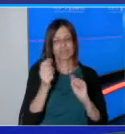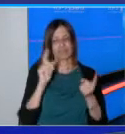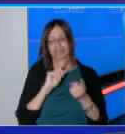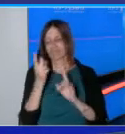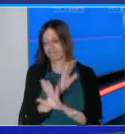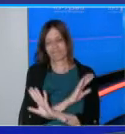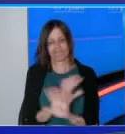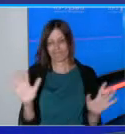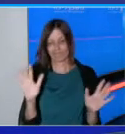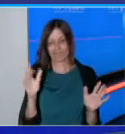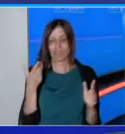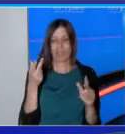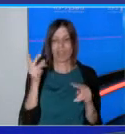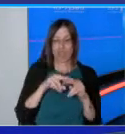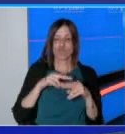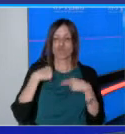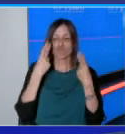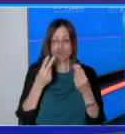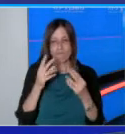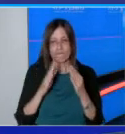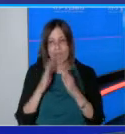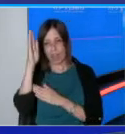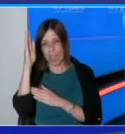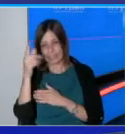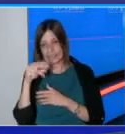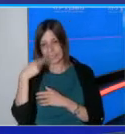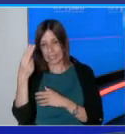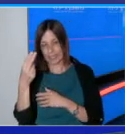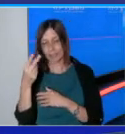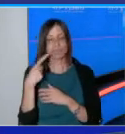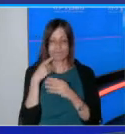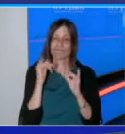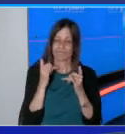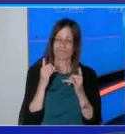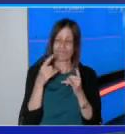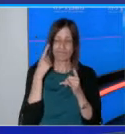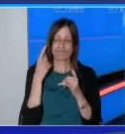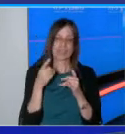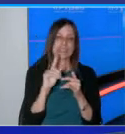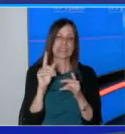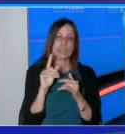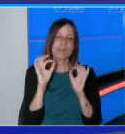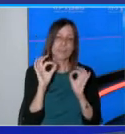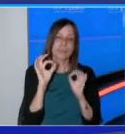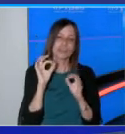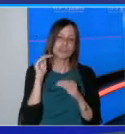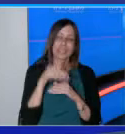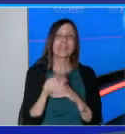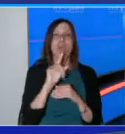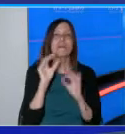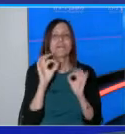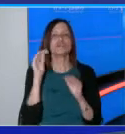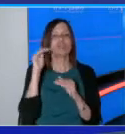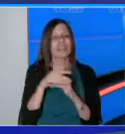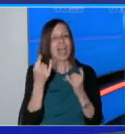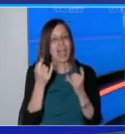לרצפה, ובום, עוד הפעם עלייה, זה מה שיקרה? אני רוצה להגיד לך שזה, אתה יודע מה, זה לא כל כך יורד גם, לא ירד. אז